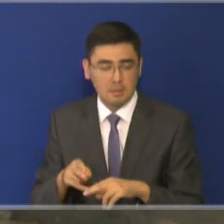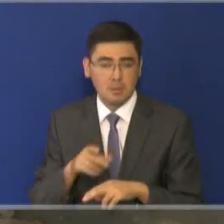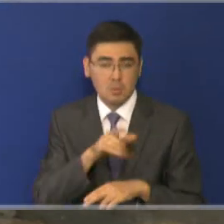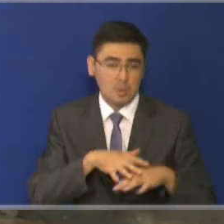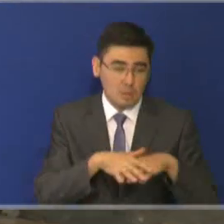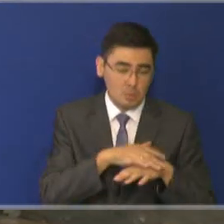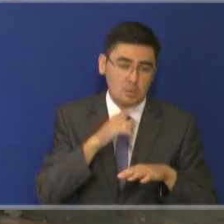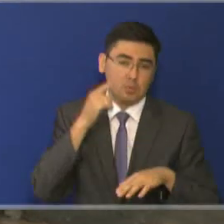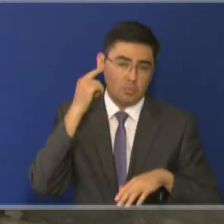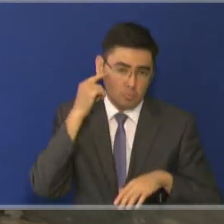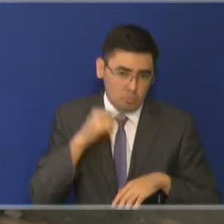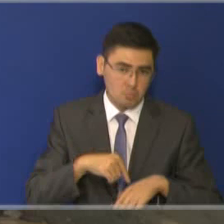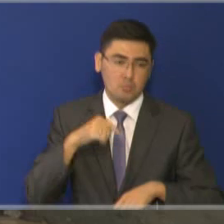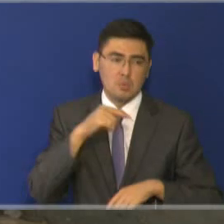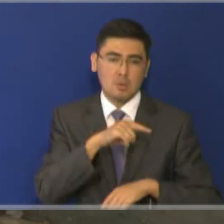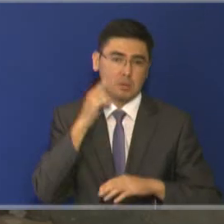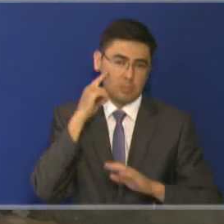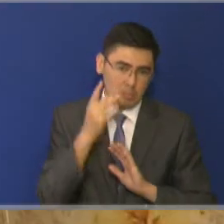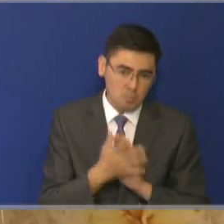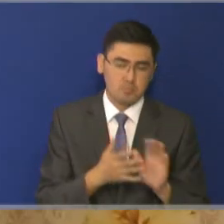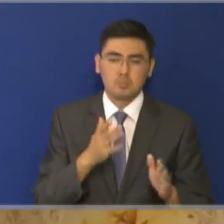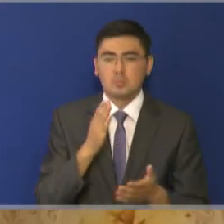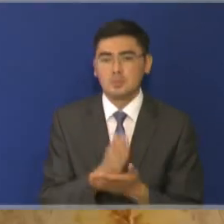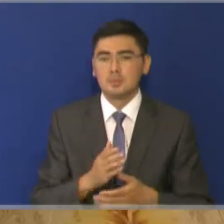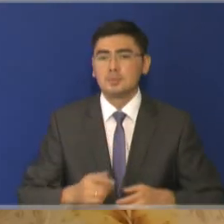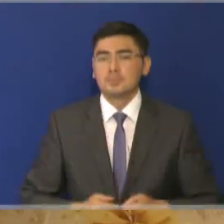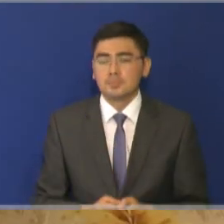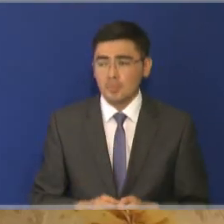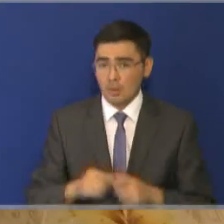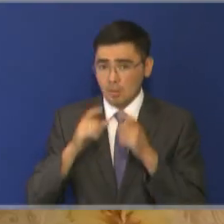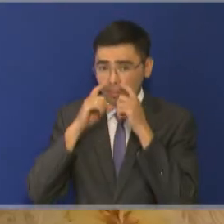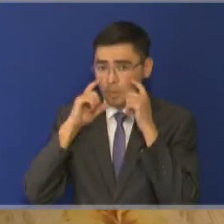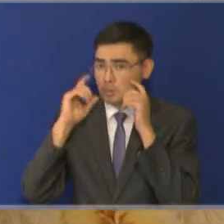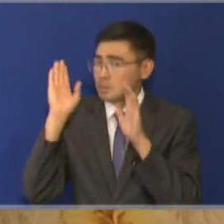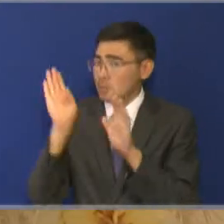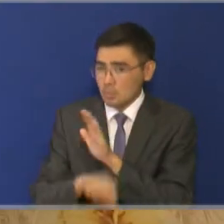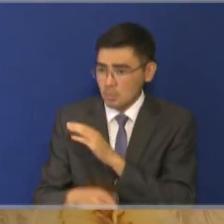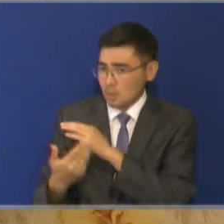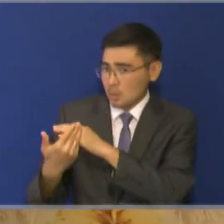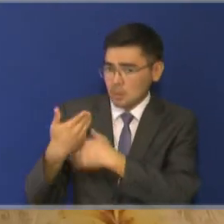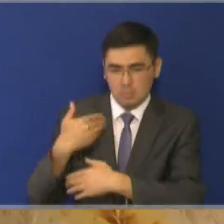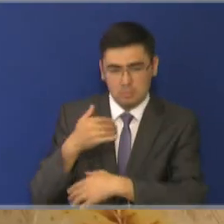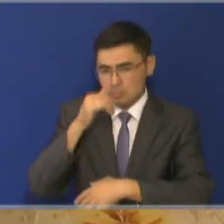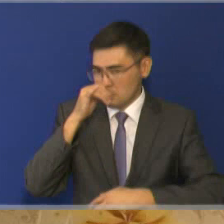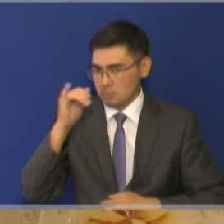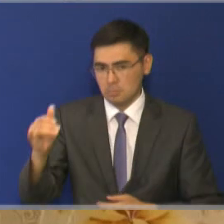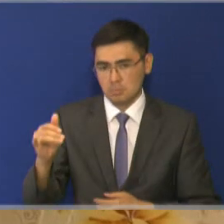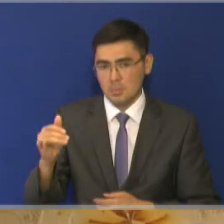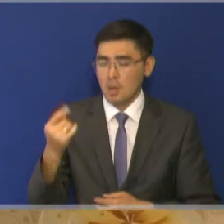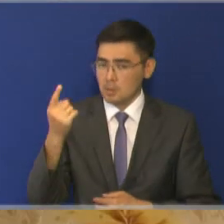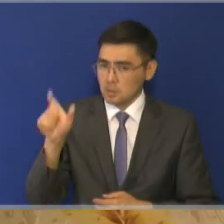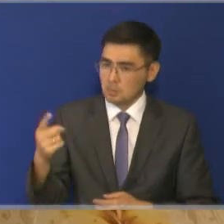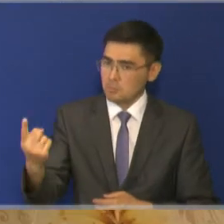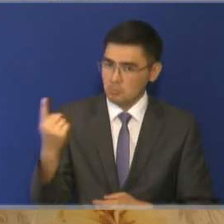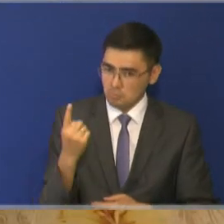түсінді. Бәрі киеді, бәрі соблюдать етеді. Без масок не пускаем, строго в масках. Маскасыз кіргізбейміз. Бір адамнан